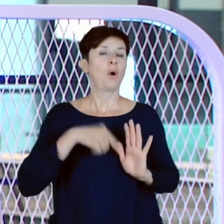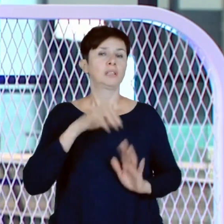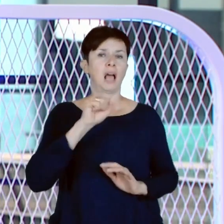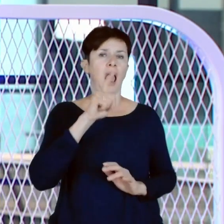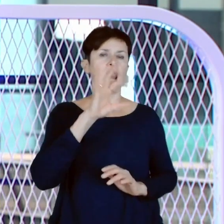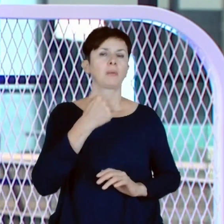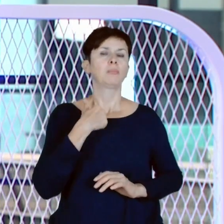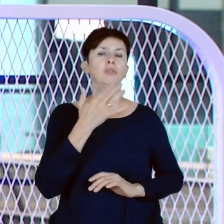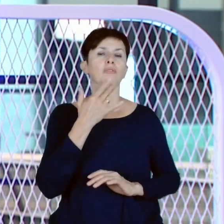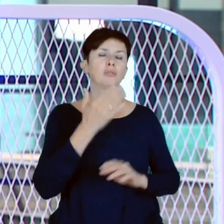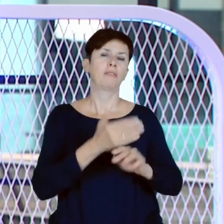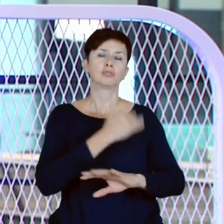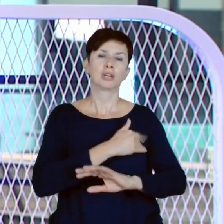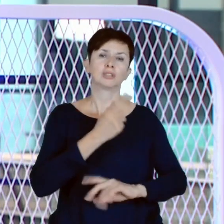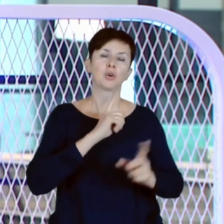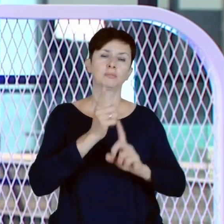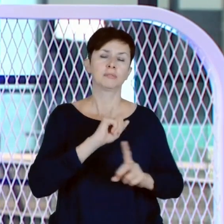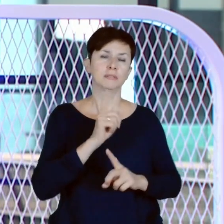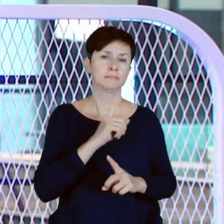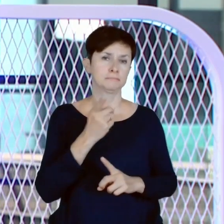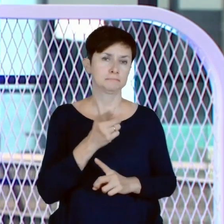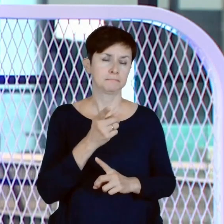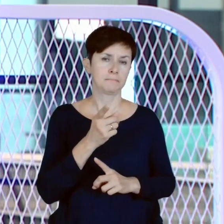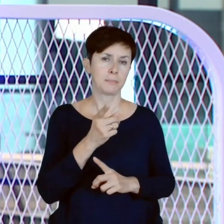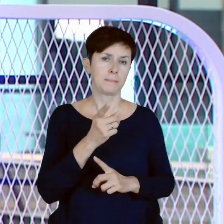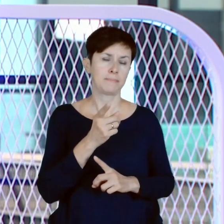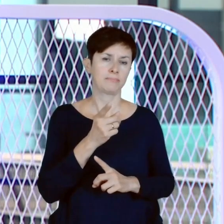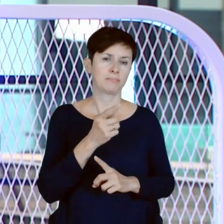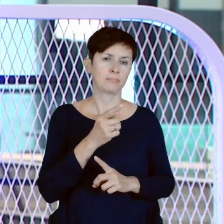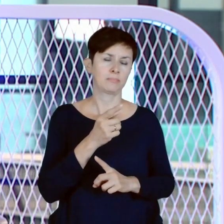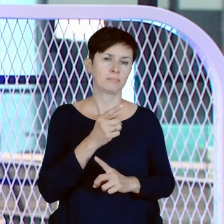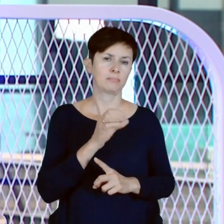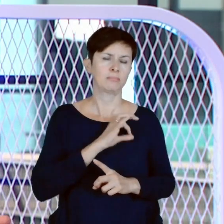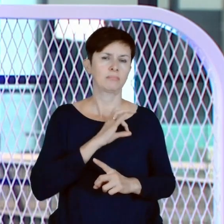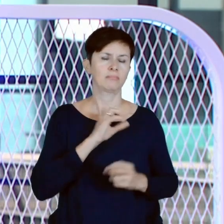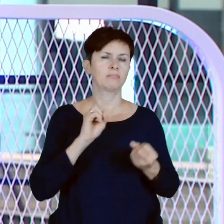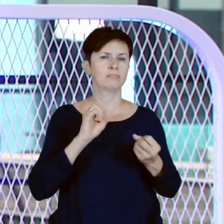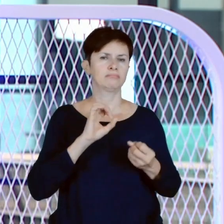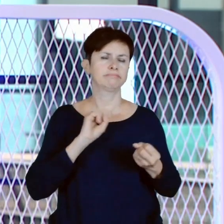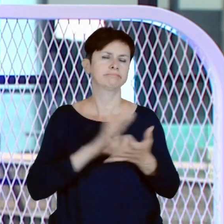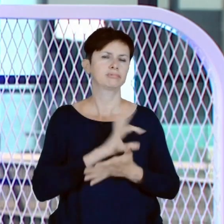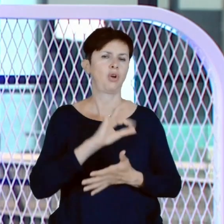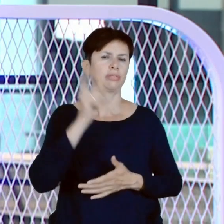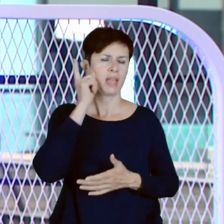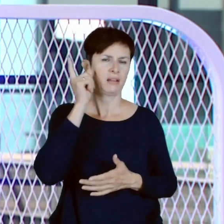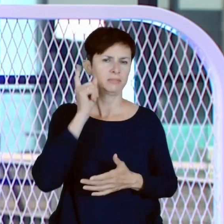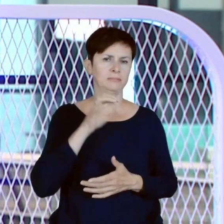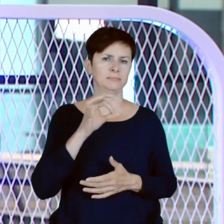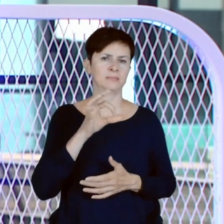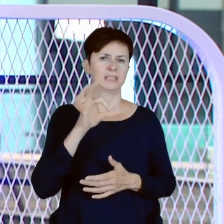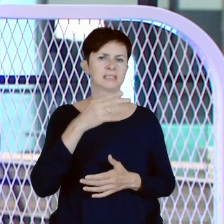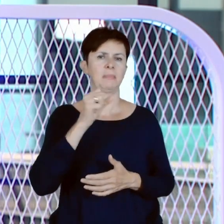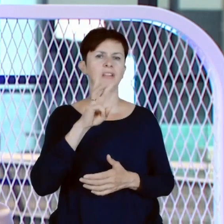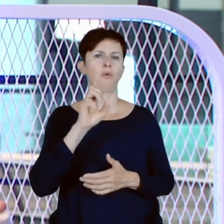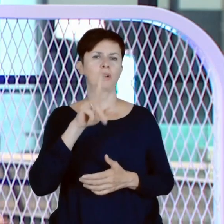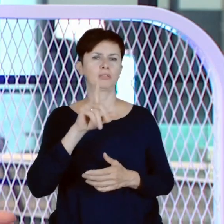naszych wcześniejszych rozmowach, że jednym z takich naszych smart nawyków dotyczących, bo wiecie, smart work jest zatopione w smart